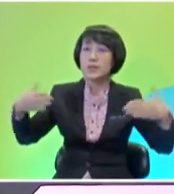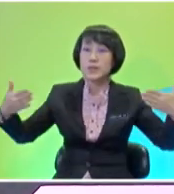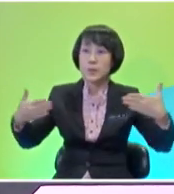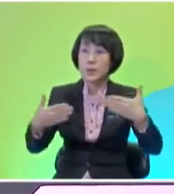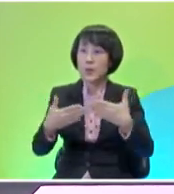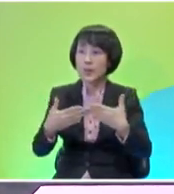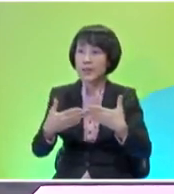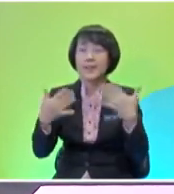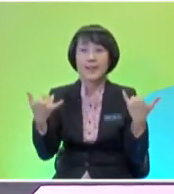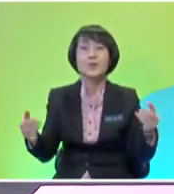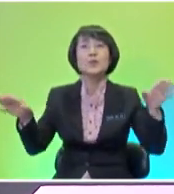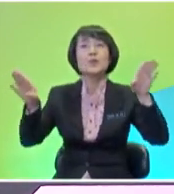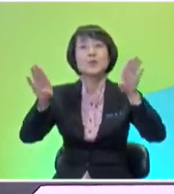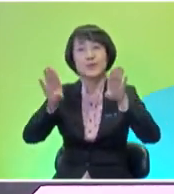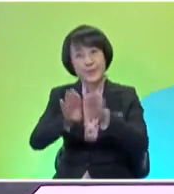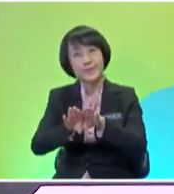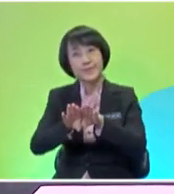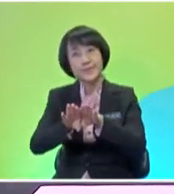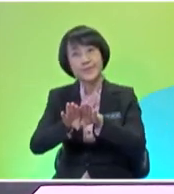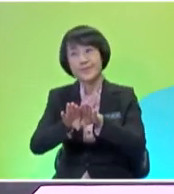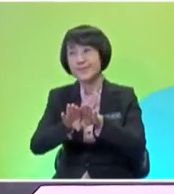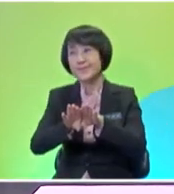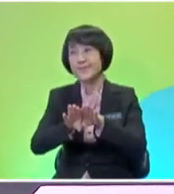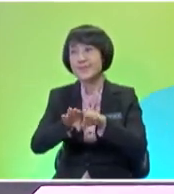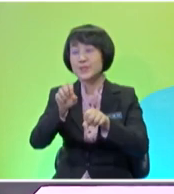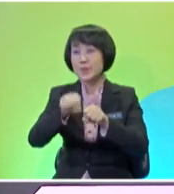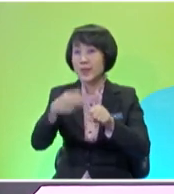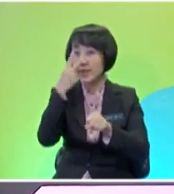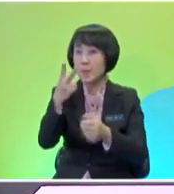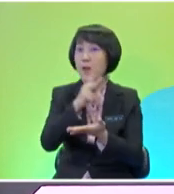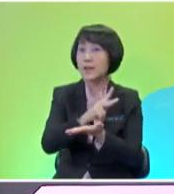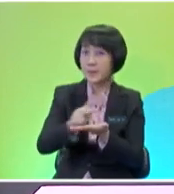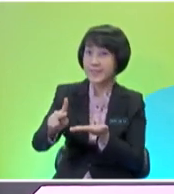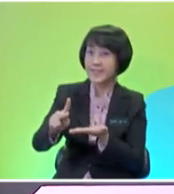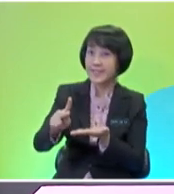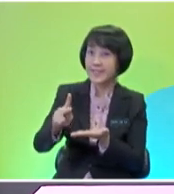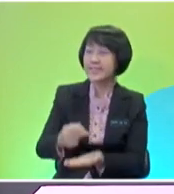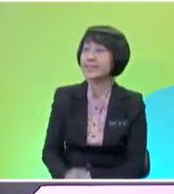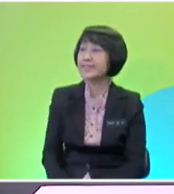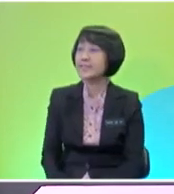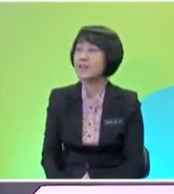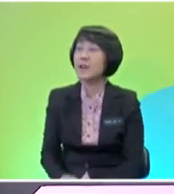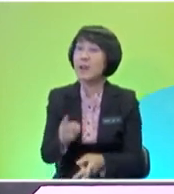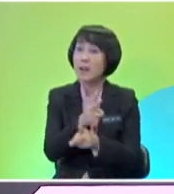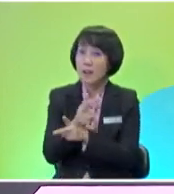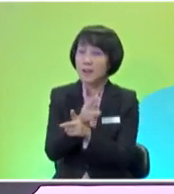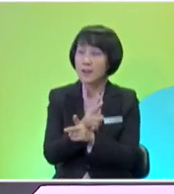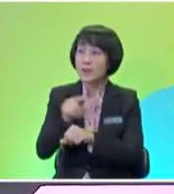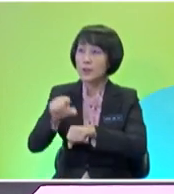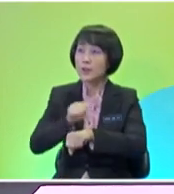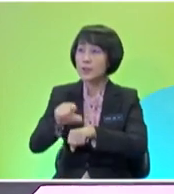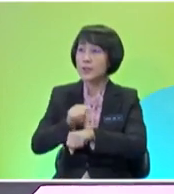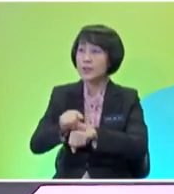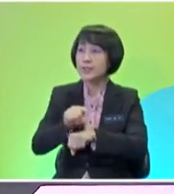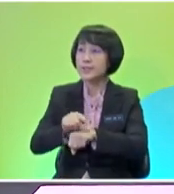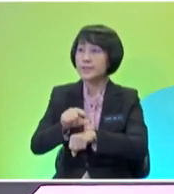Kita nak tutup lah ni. Ya, nak tutup, nak tutup semua. Nak tutup dah. Okey. Supaya dia lebih kemaslah. Okey. Okey, hati-hati Irfan bila guna pisau